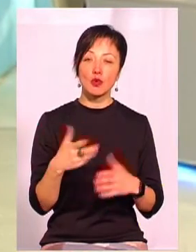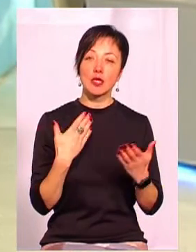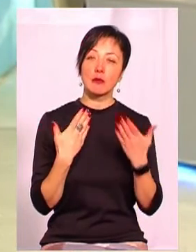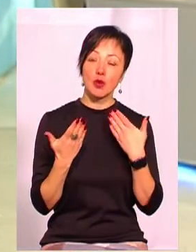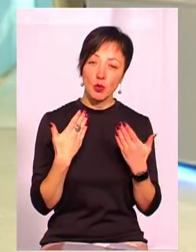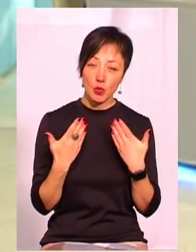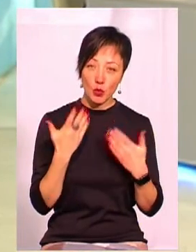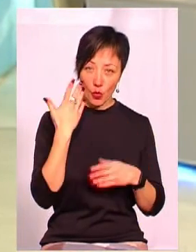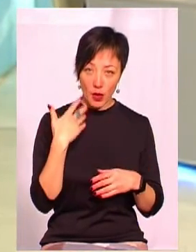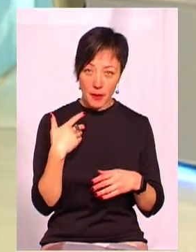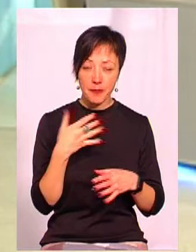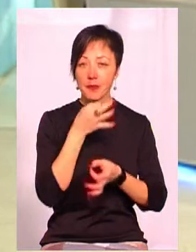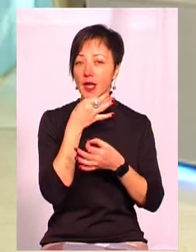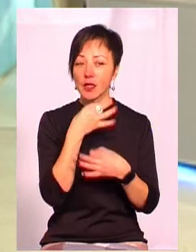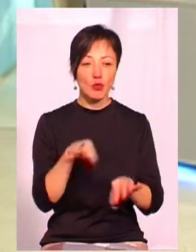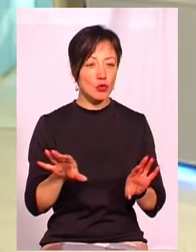спілкуючись